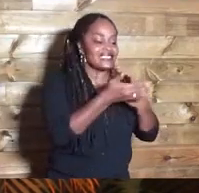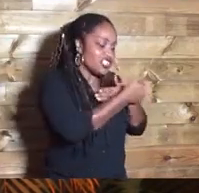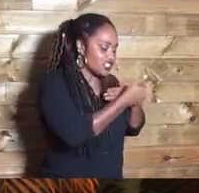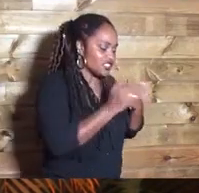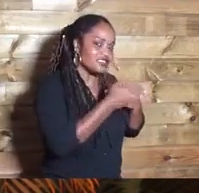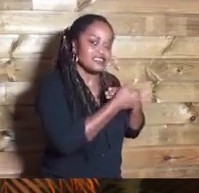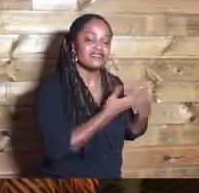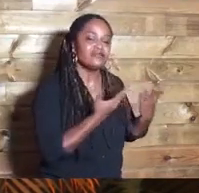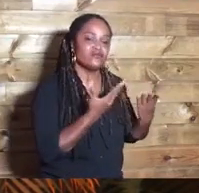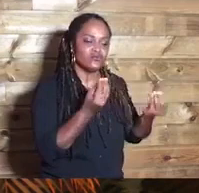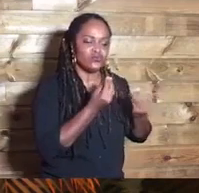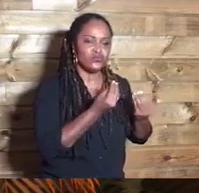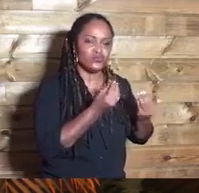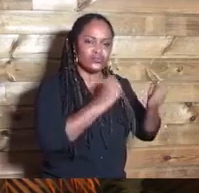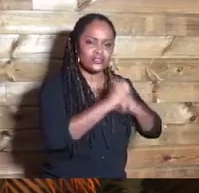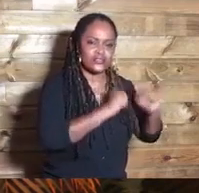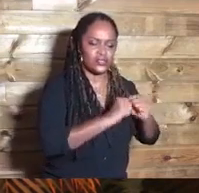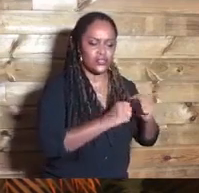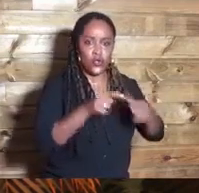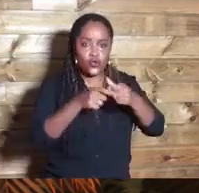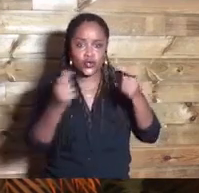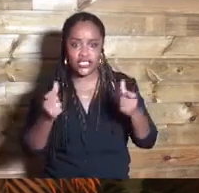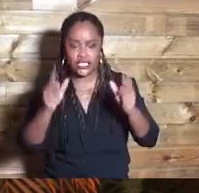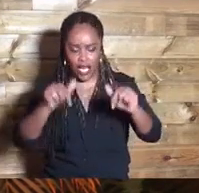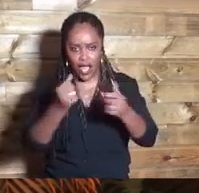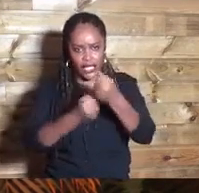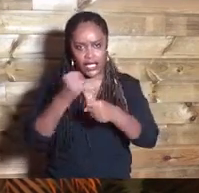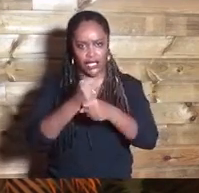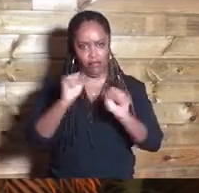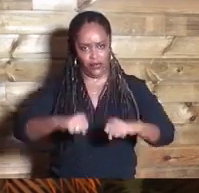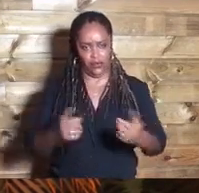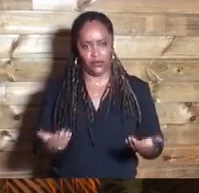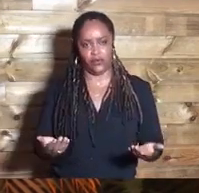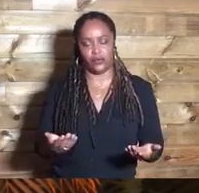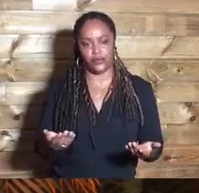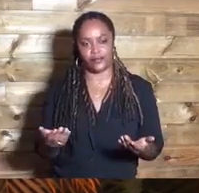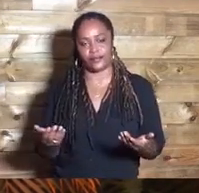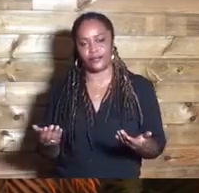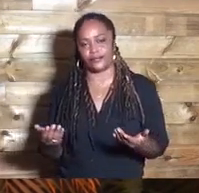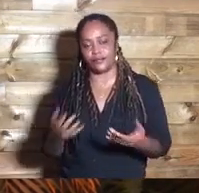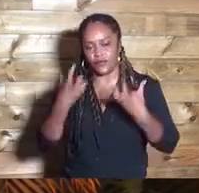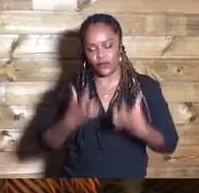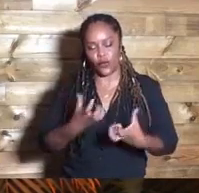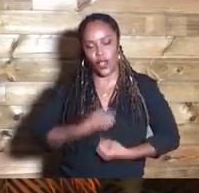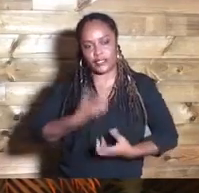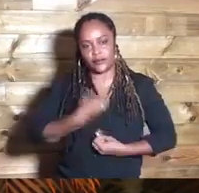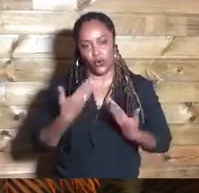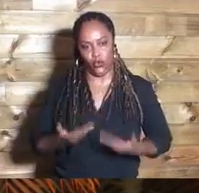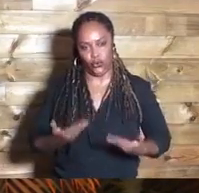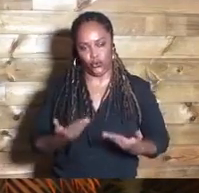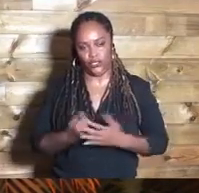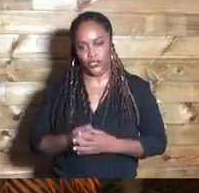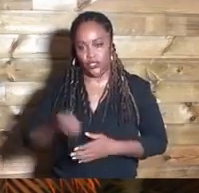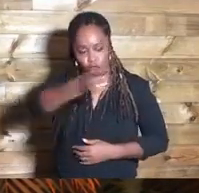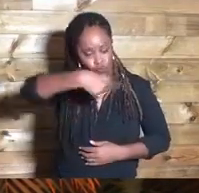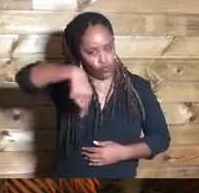c'est organisation pour nous, que c'est usine que nous pouvons créer, que c'est des pôles d'emploi que nous pouvons faire. Et ça, on a envie de dire autre chose là, c'est que